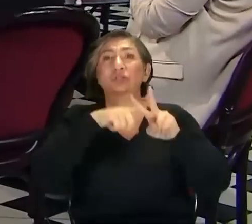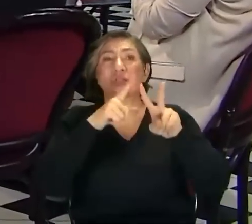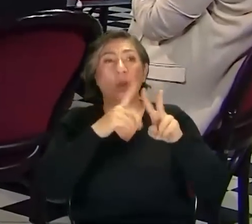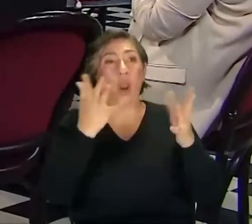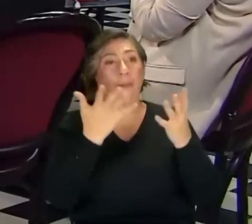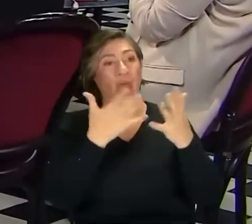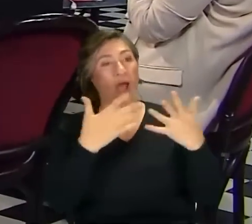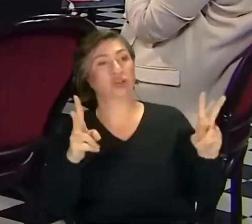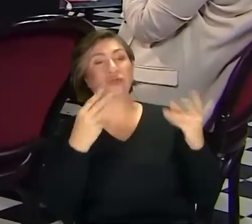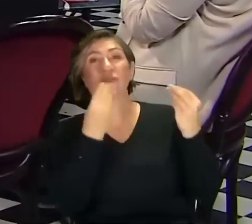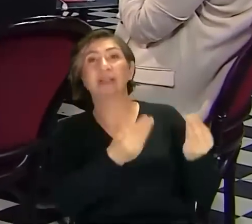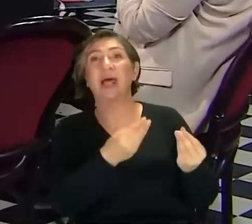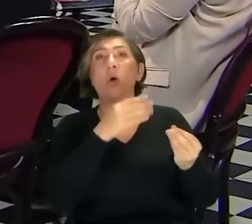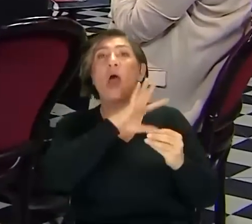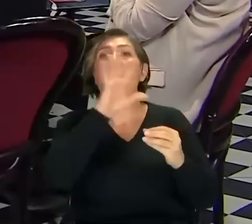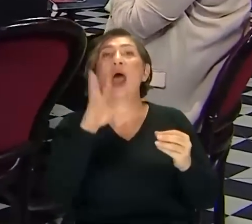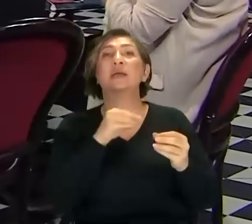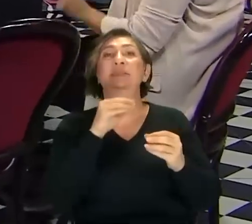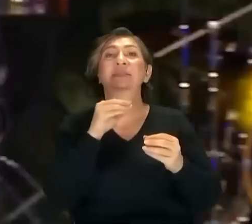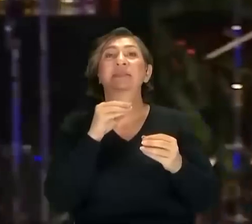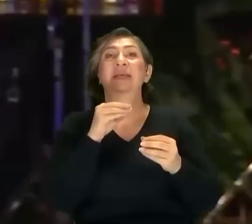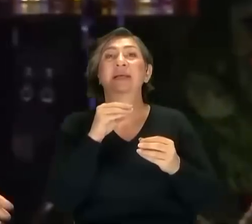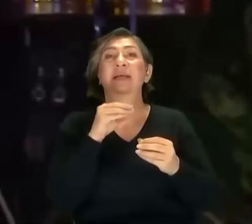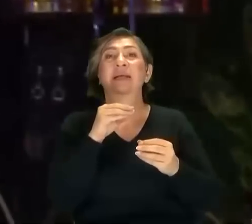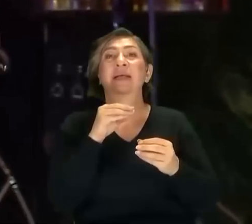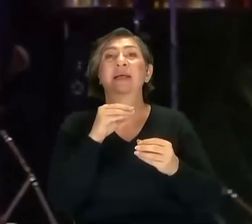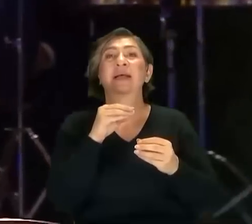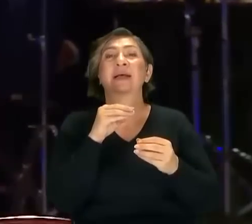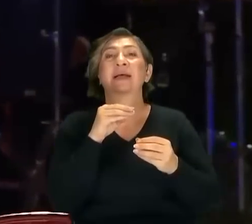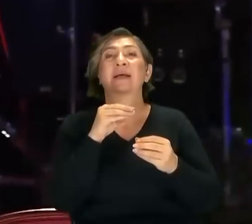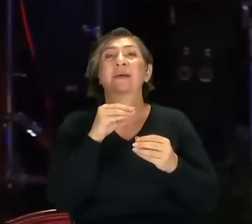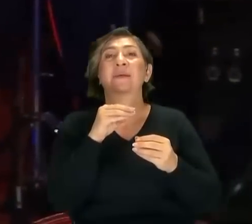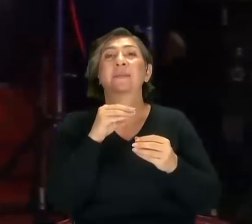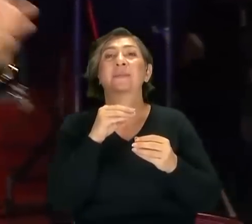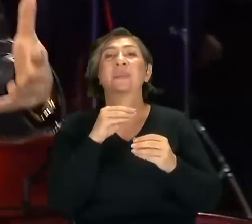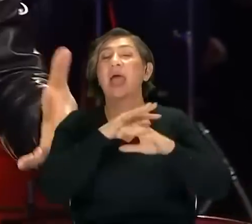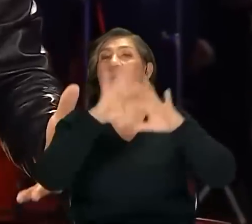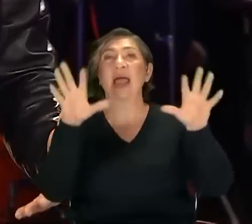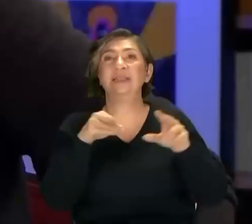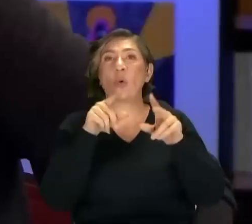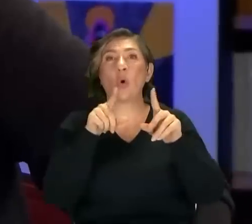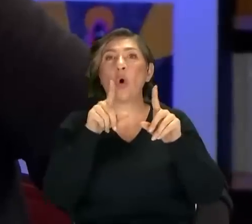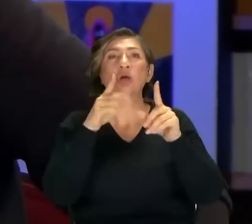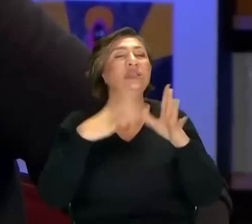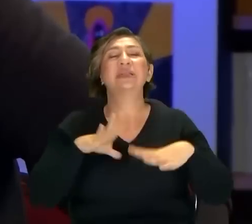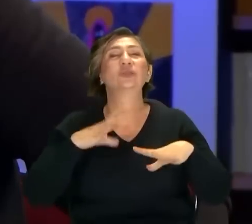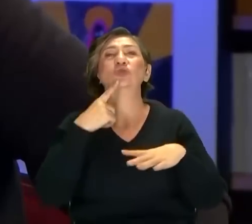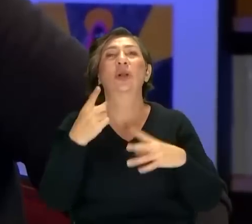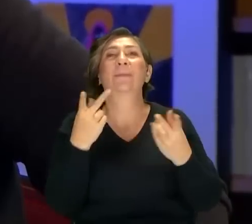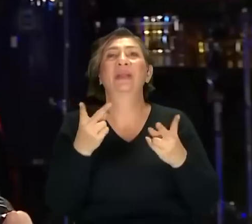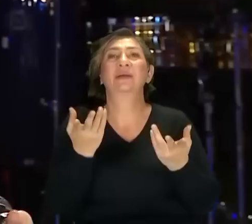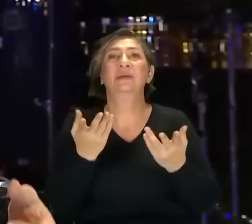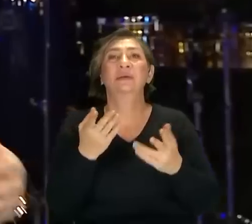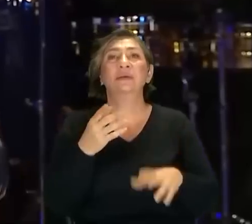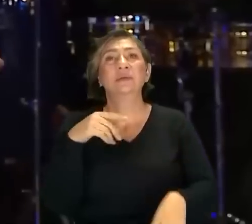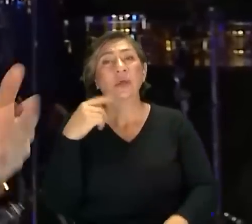bir alan bıraktılar ki o herkesi şey yapabilir. Yani herkese öyle şeyler söyleyebilir.